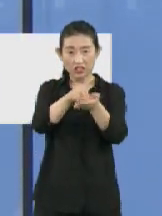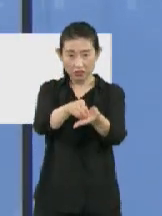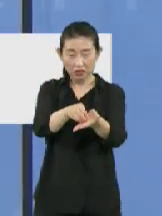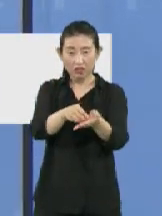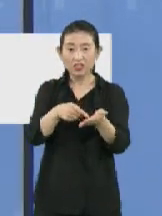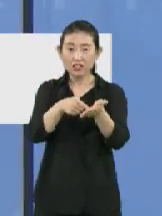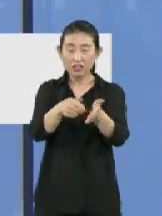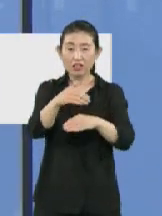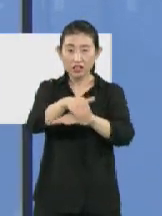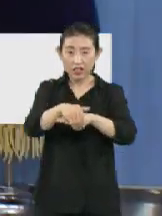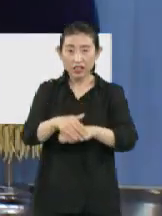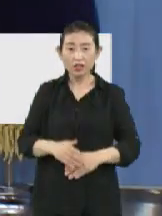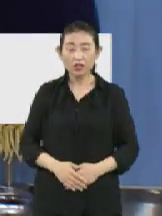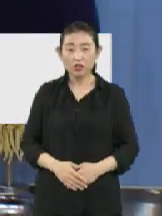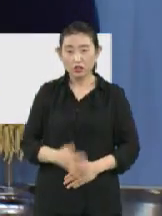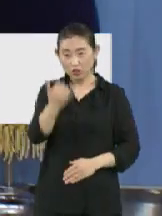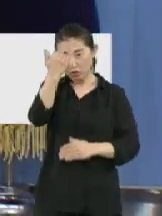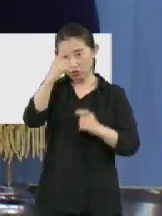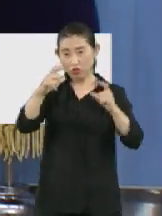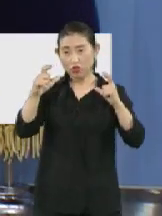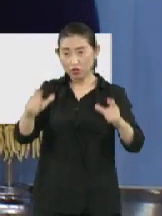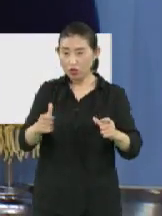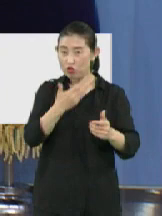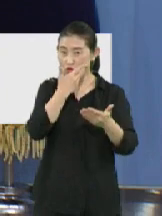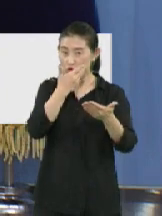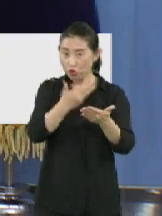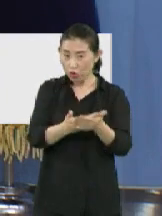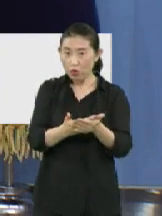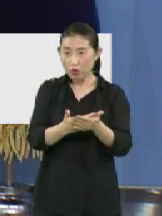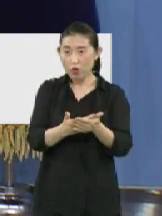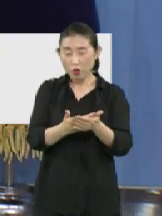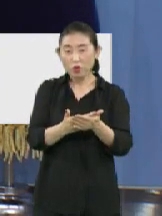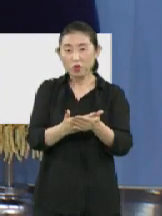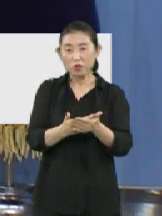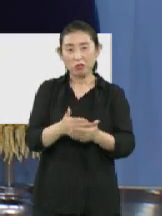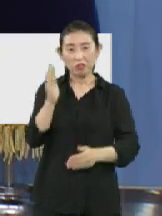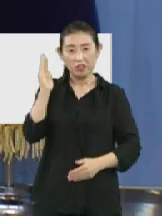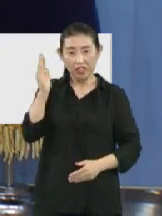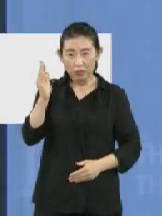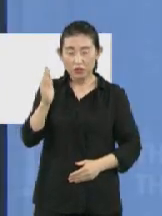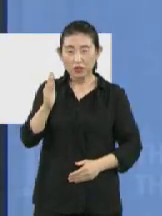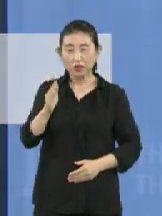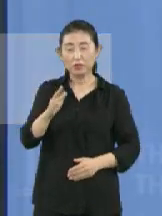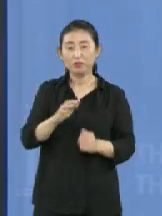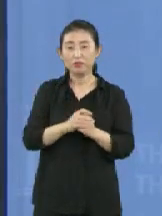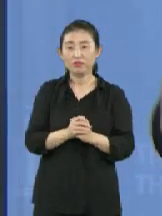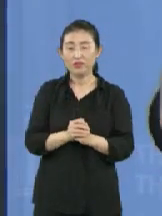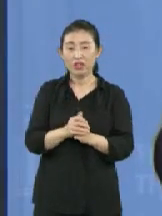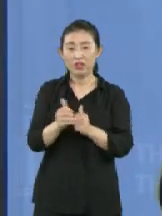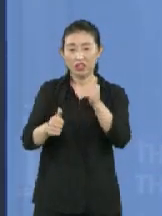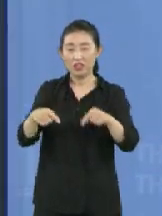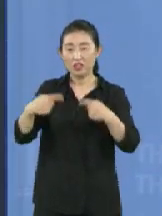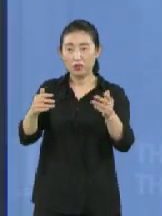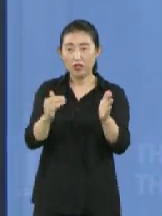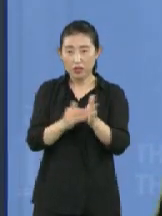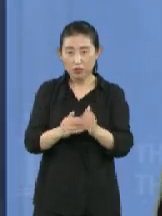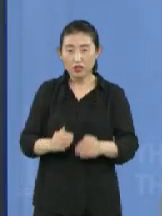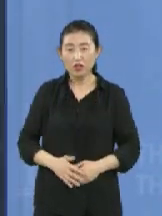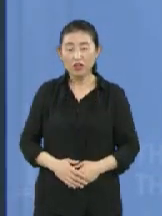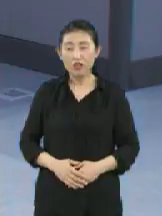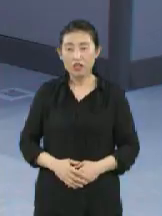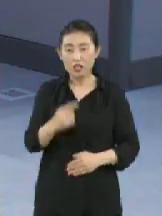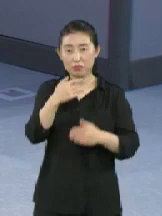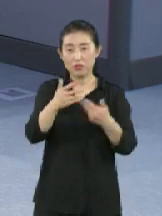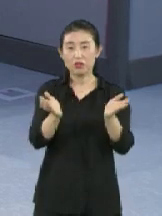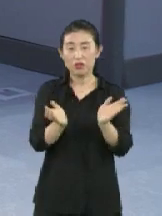나설 예정인데 중원인 충청권의 중요성을 강조하며 경선에 뛰어들었습니다. 양 지사는 충청 유일의